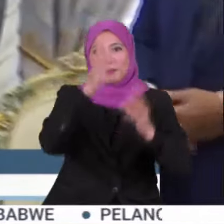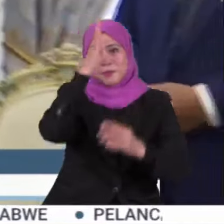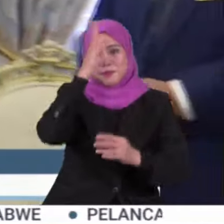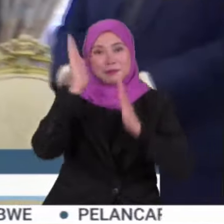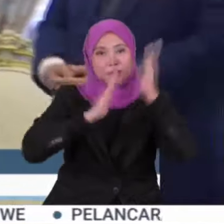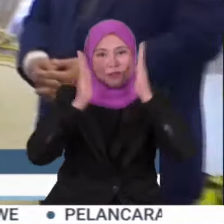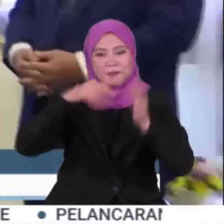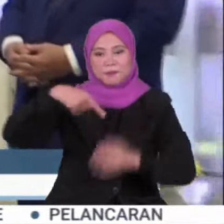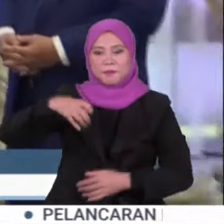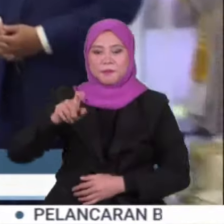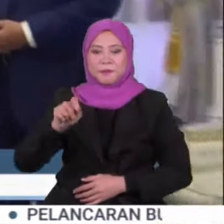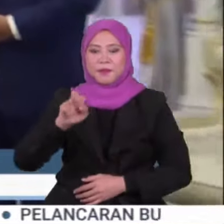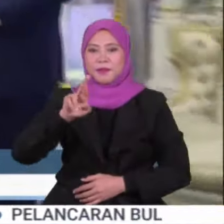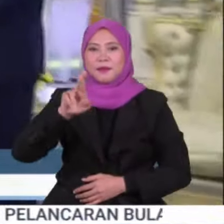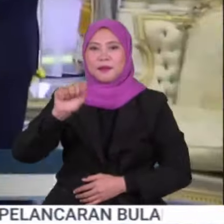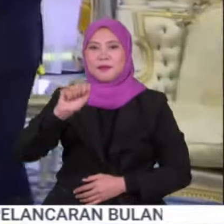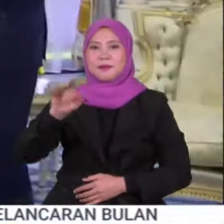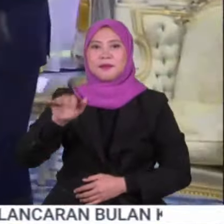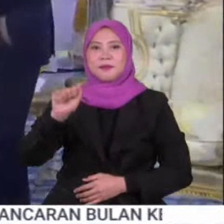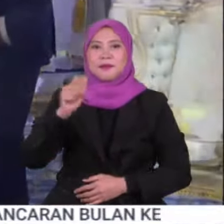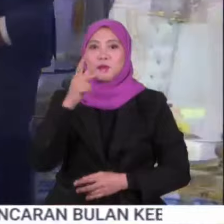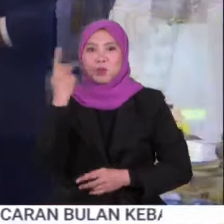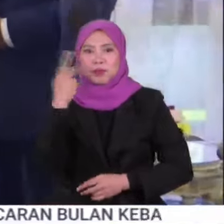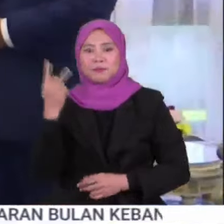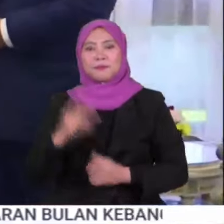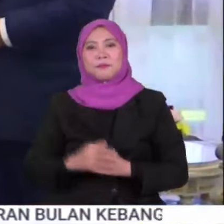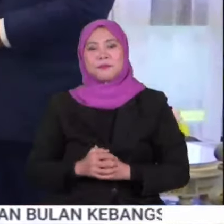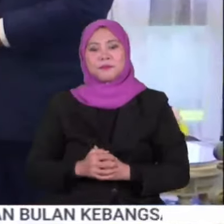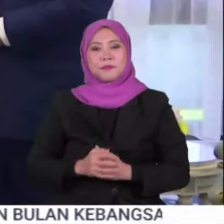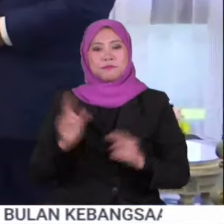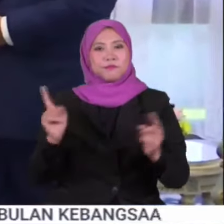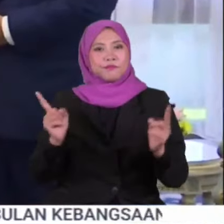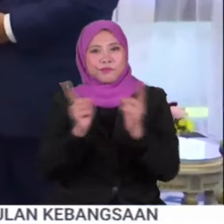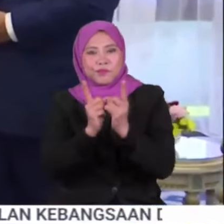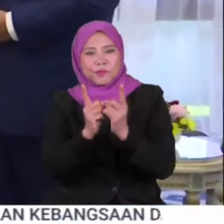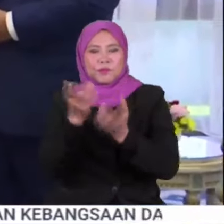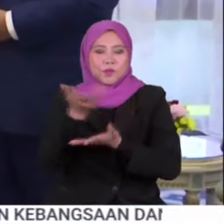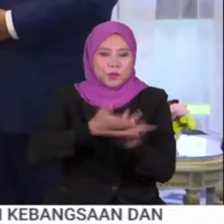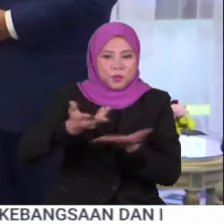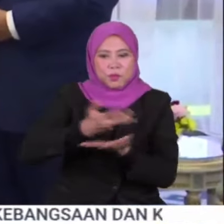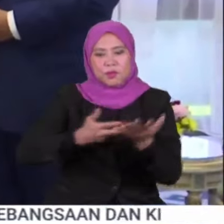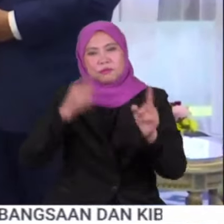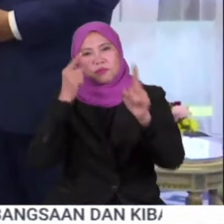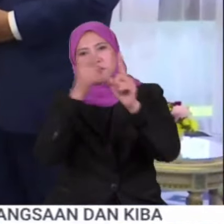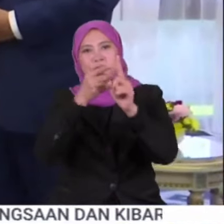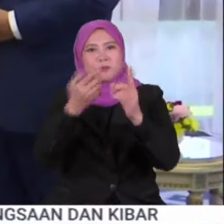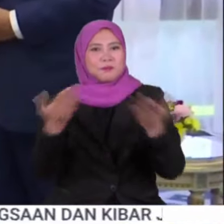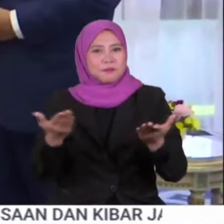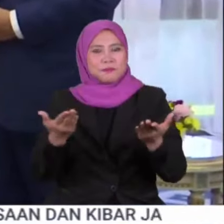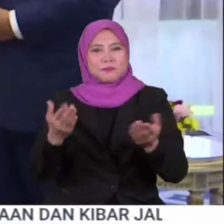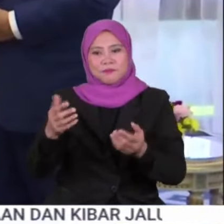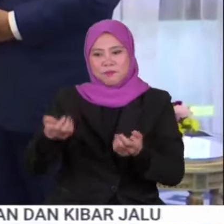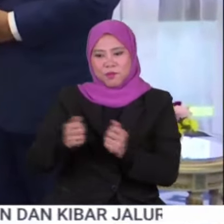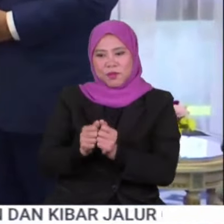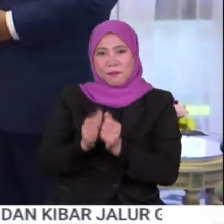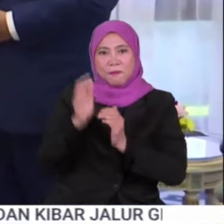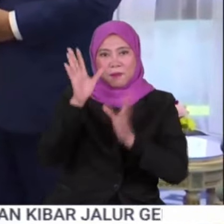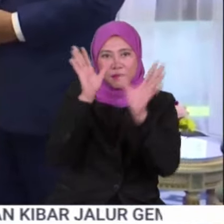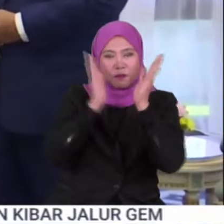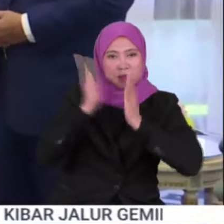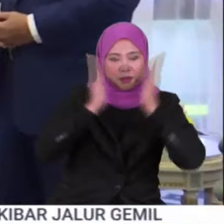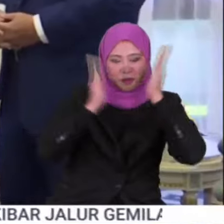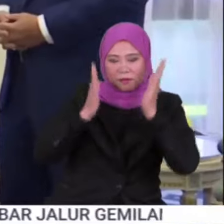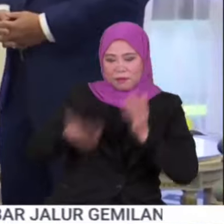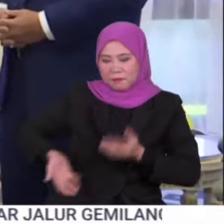Malaysia Putrajaya di Kuching. Kunjungan itu juga antara lain membincangkan hala tuju hubungan bilateral antara Bangladesh dan